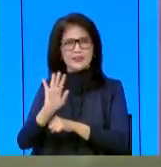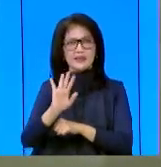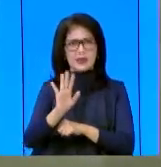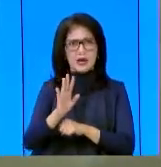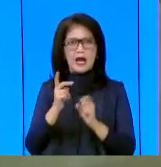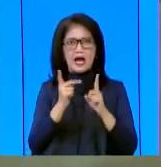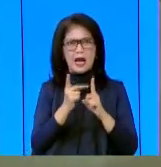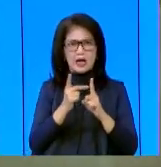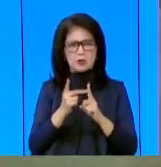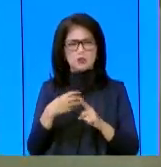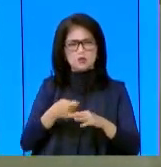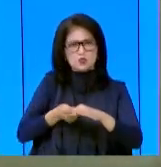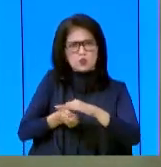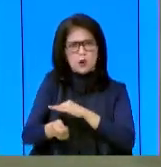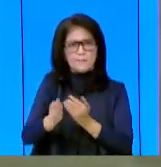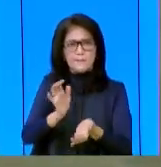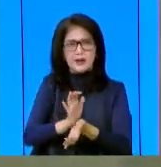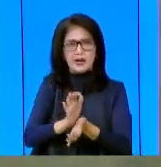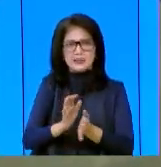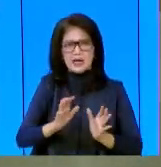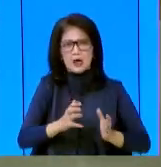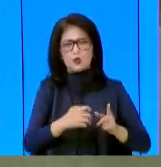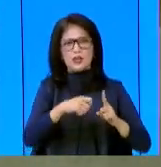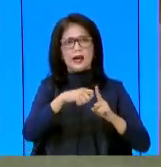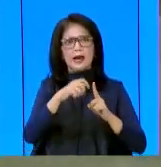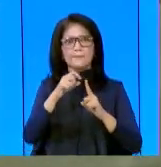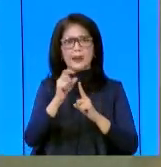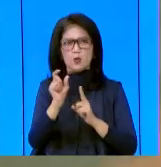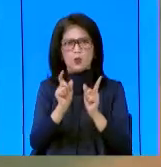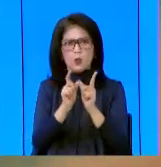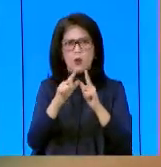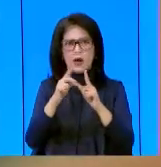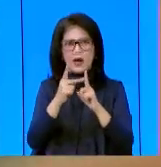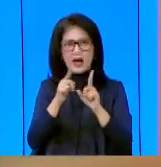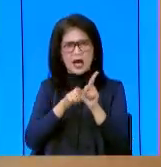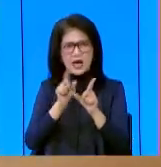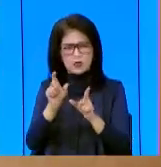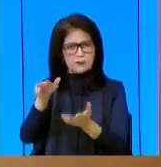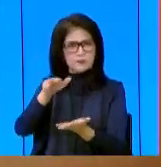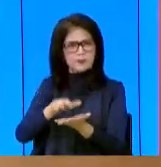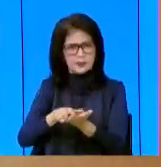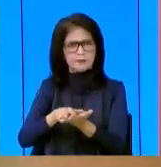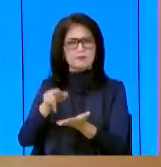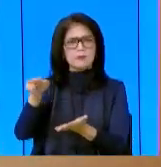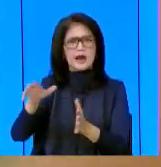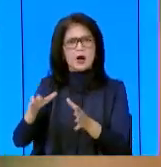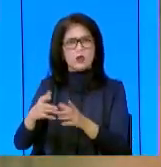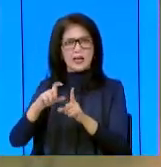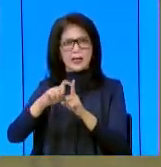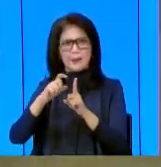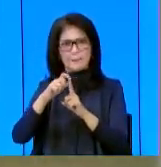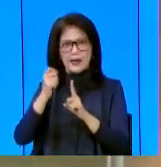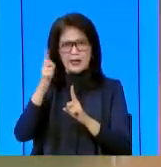Harun Masiku diduga menyuap bekas anggota KPU Wahyu Setiawan agar bisa ditetapkan sebagai anggota